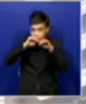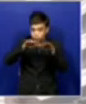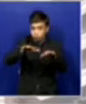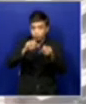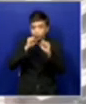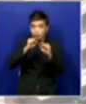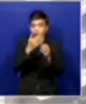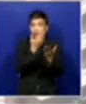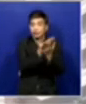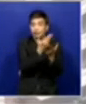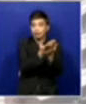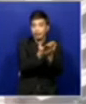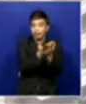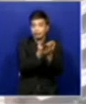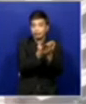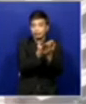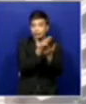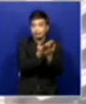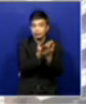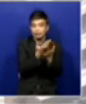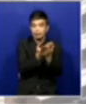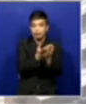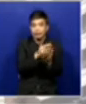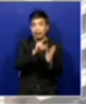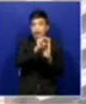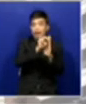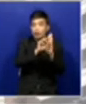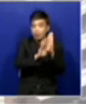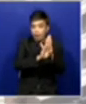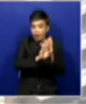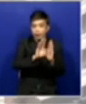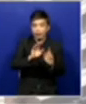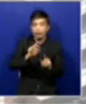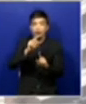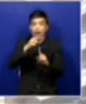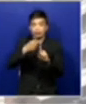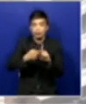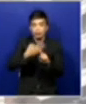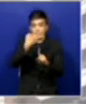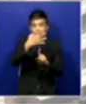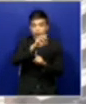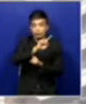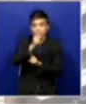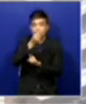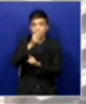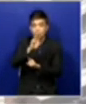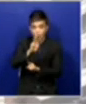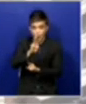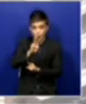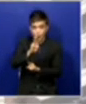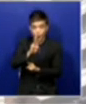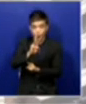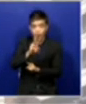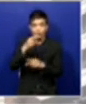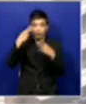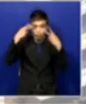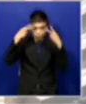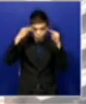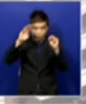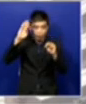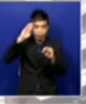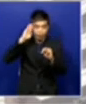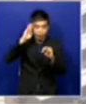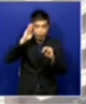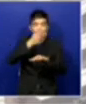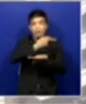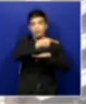การคลังเมื่อวันที่16เมษายนครับโดยท่านพลเอกประยุทธ์จันทร์โอชานายกรัฐมนตรีเป็นประ